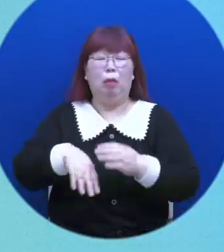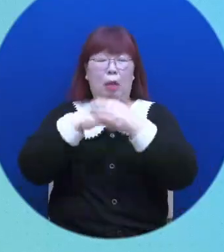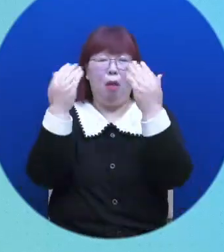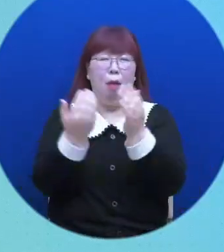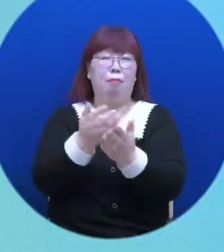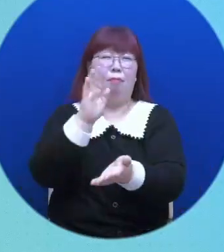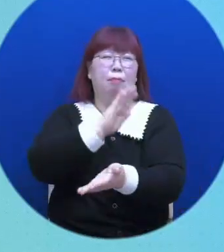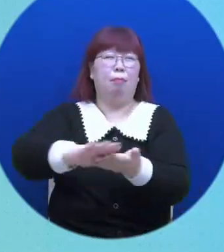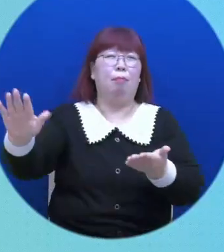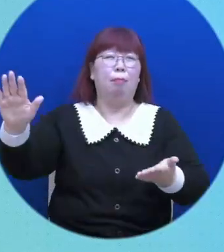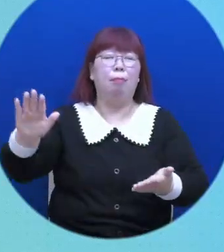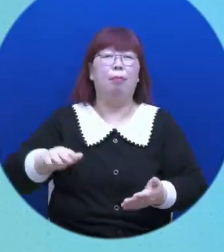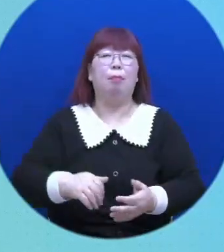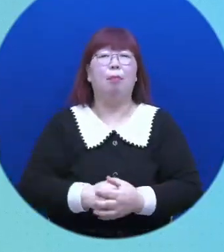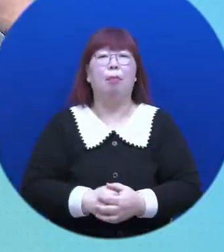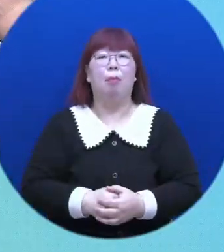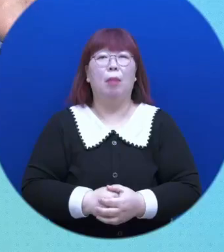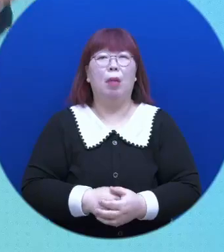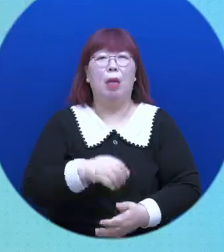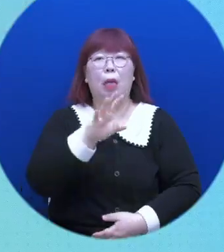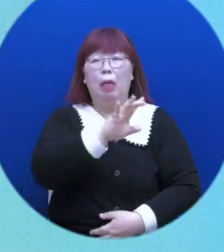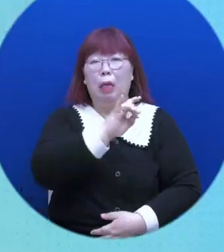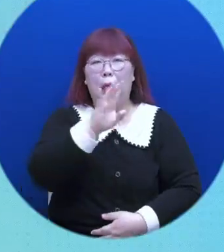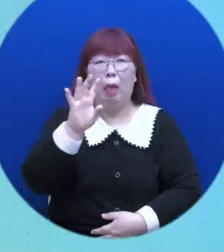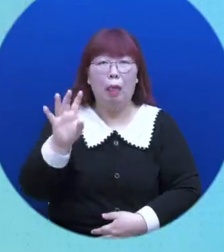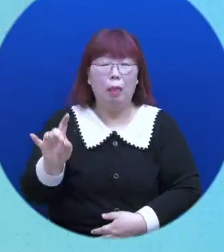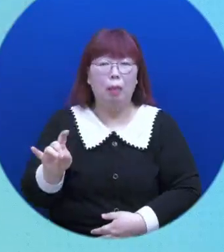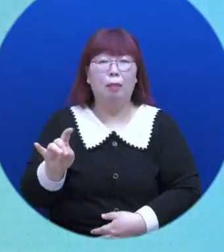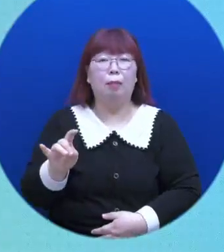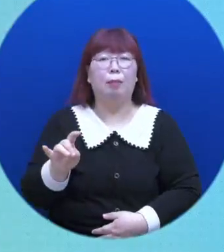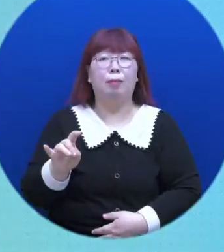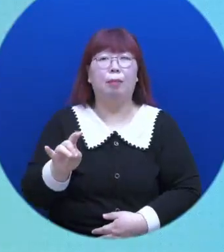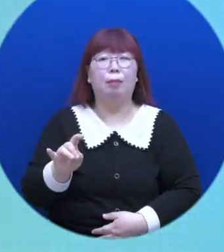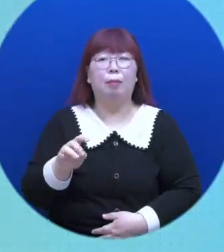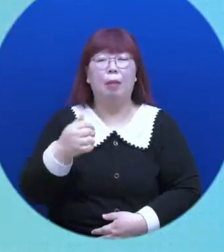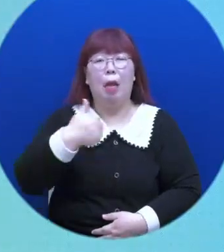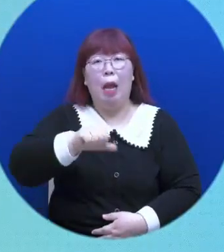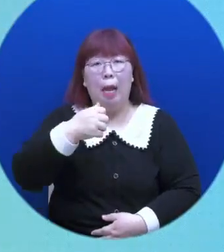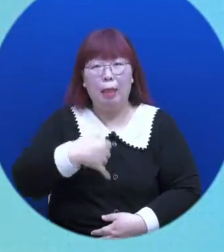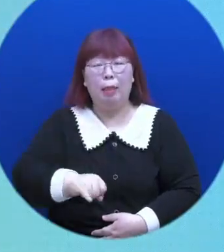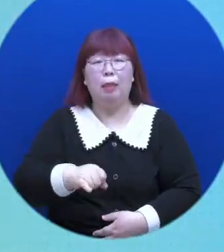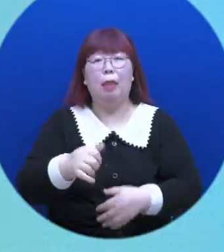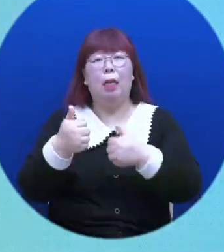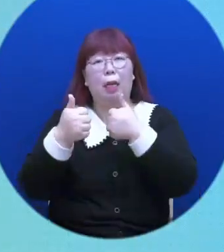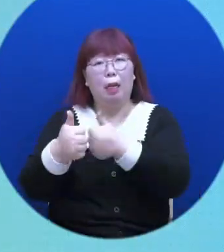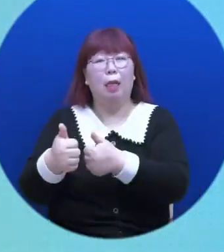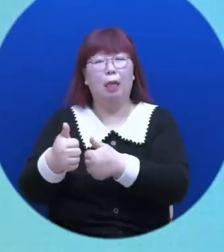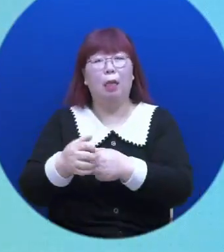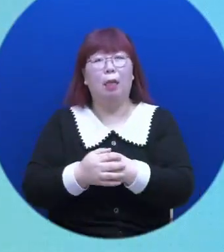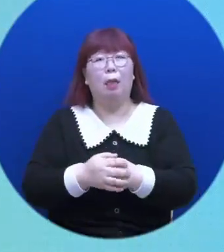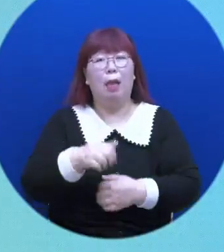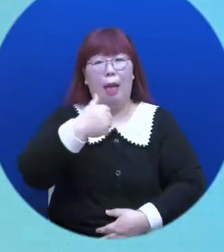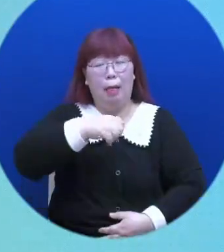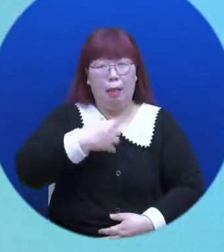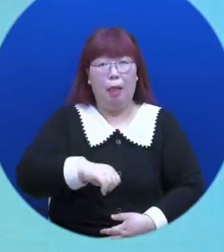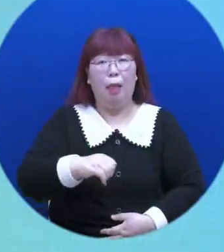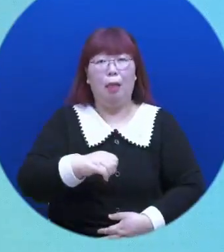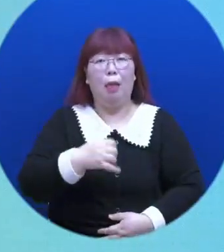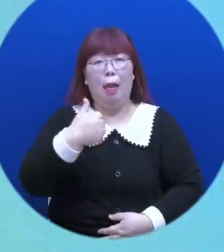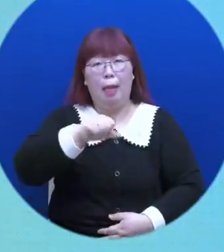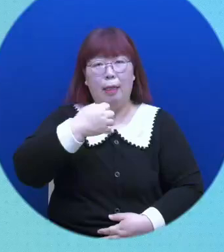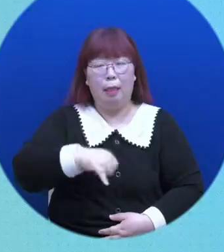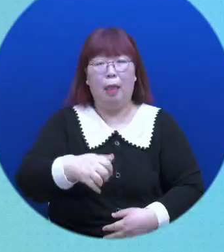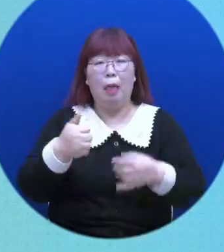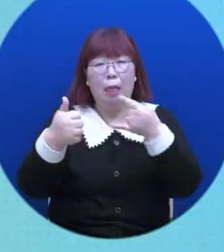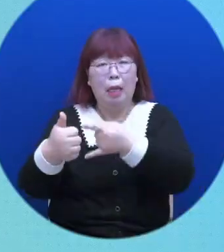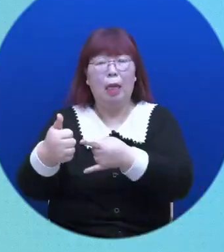파산하게 됩니다. 우리는 종종 재벌이 자녀들에게 유산을 남겨주고 난 이후에 그 많은 재산 관리